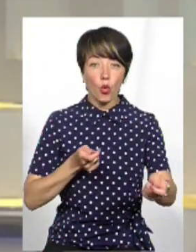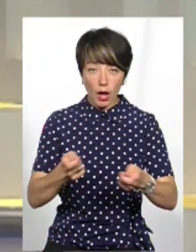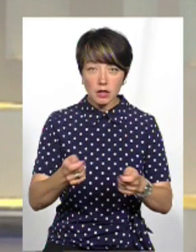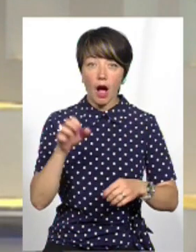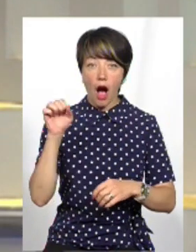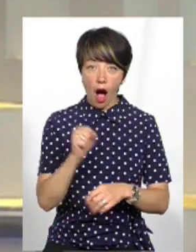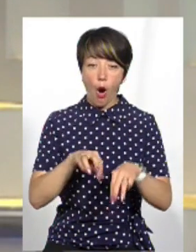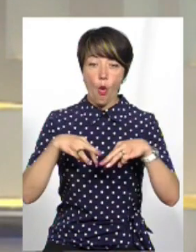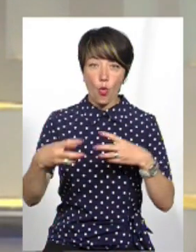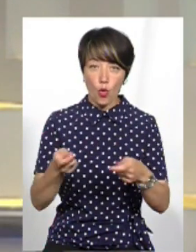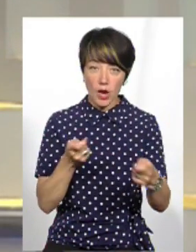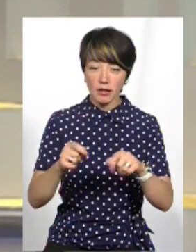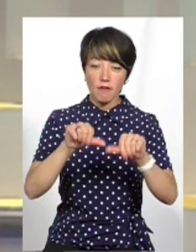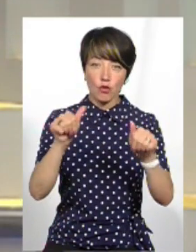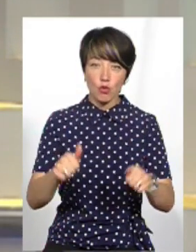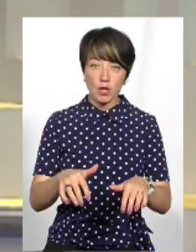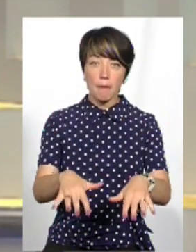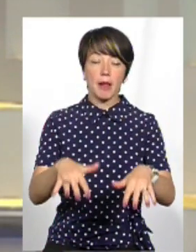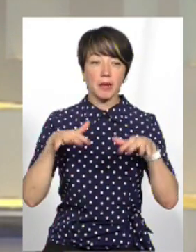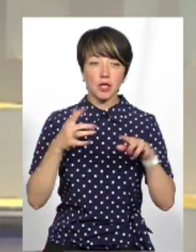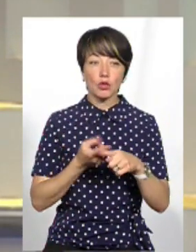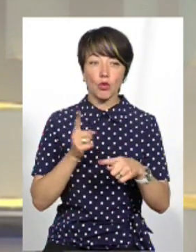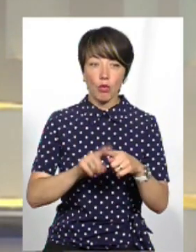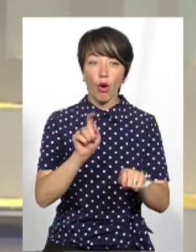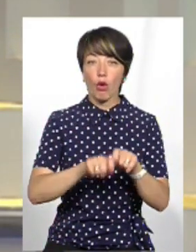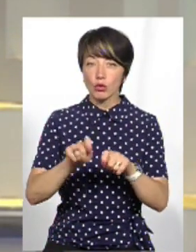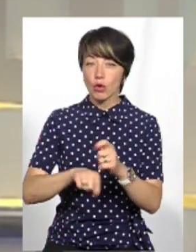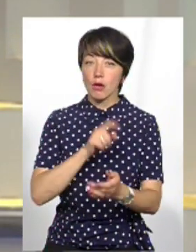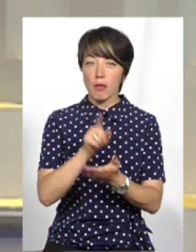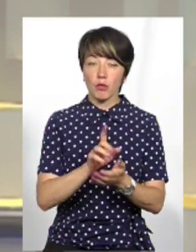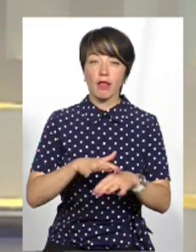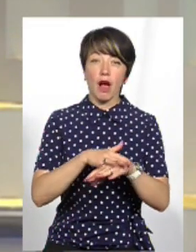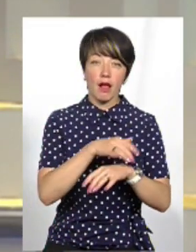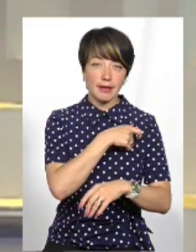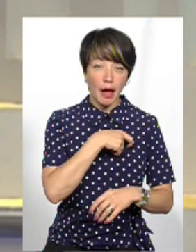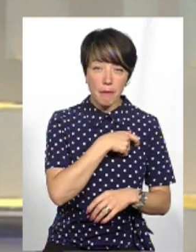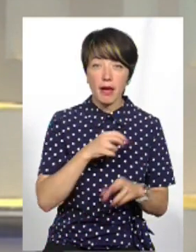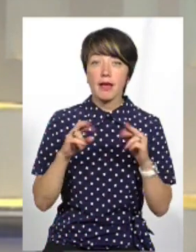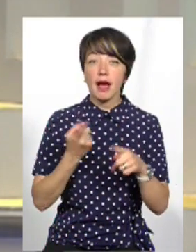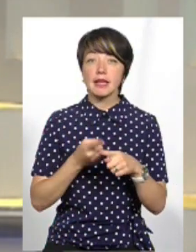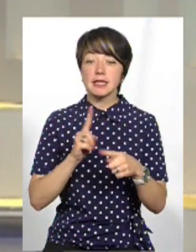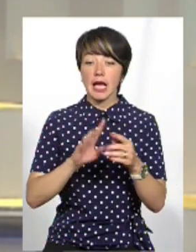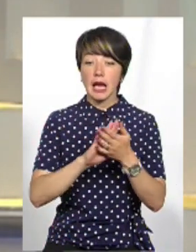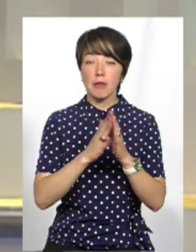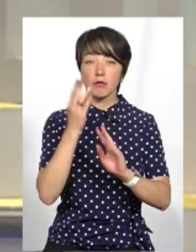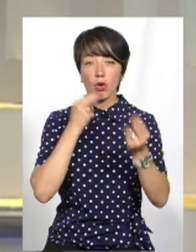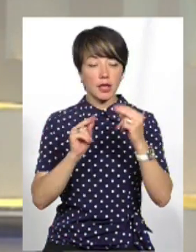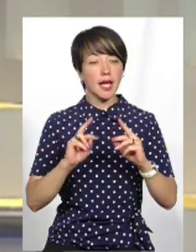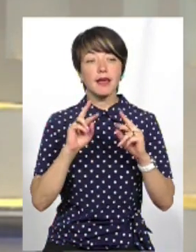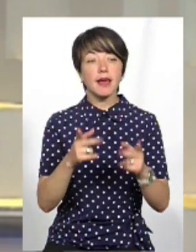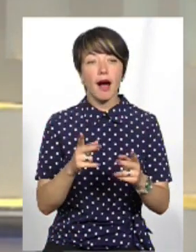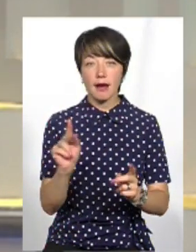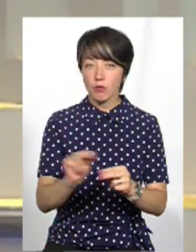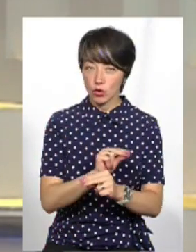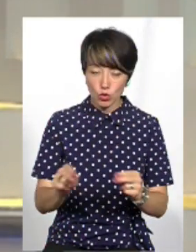сьогодні парламентарями Верховної Ради України. І тому контроль має бути і кожного нардепа, наскільки ці клімат покращуються. Як йде